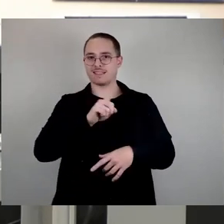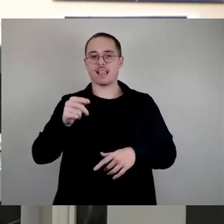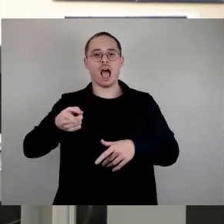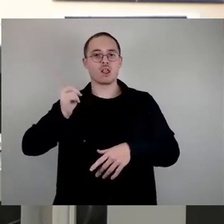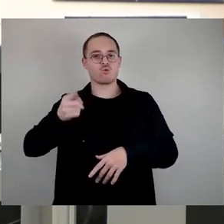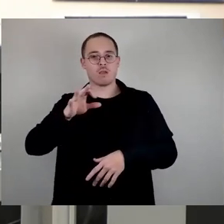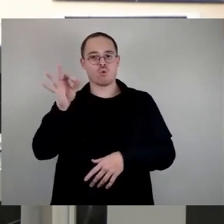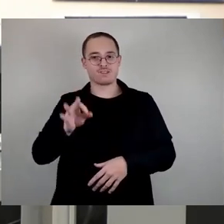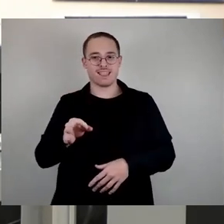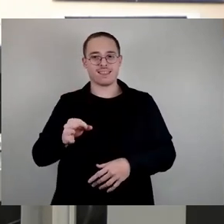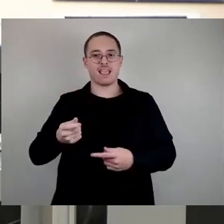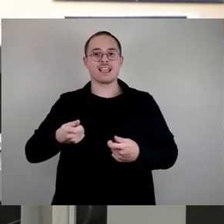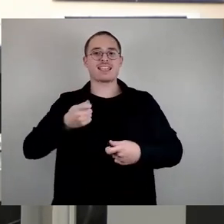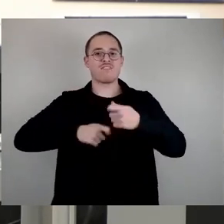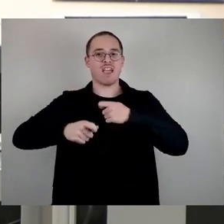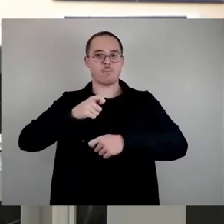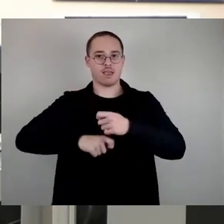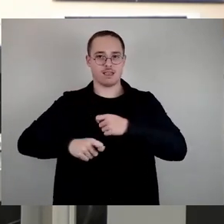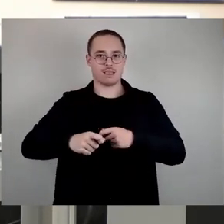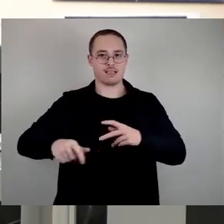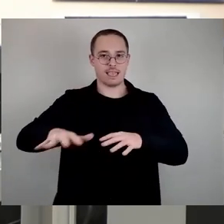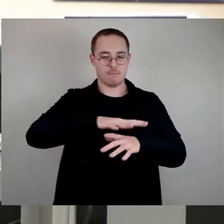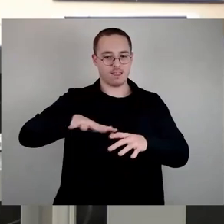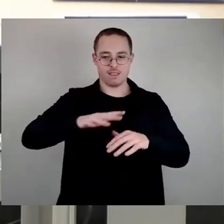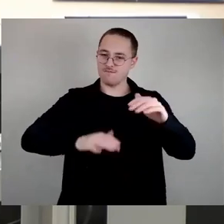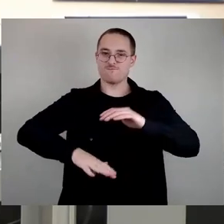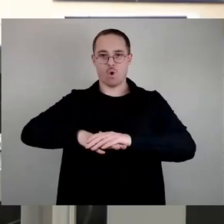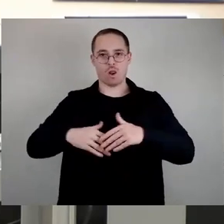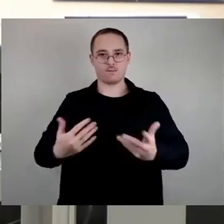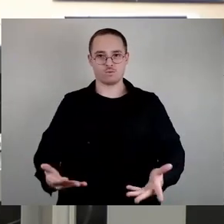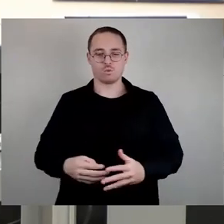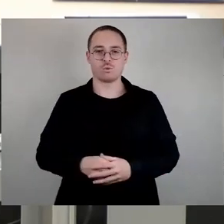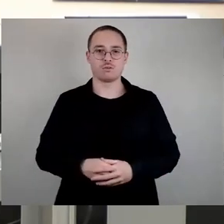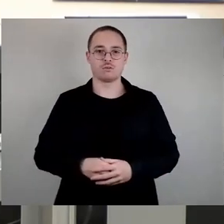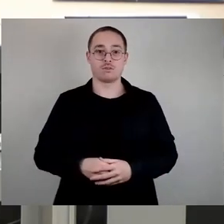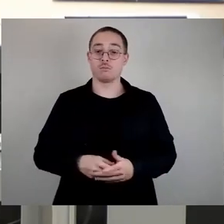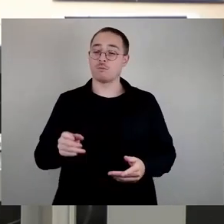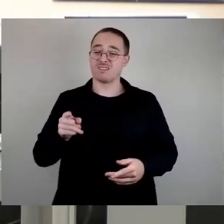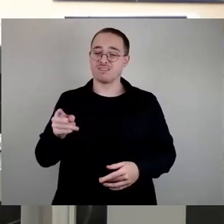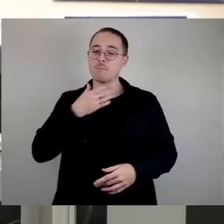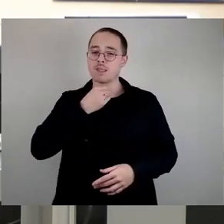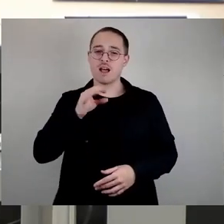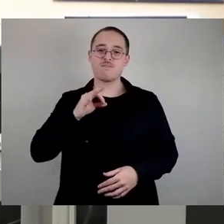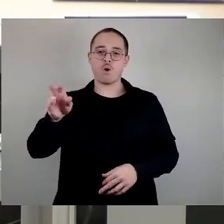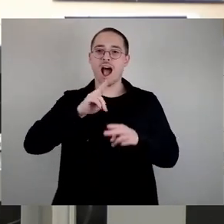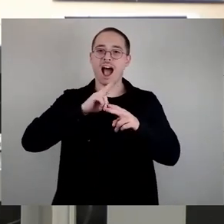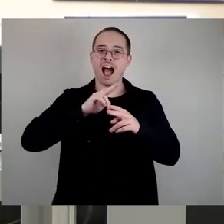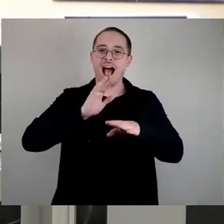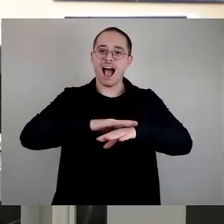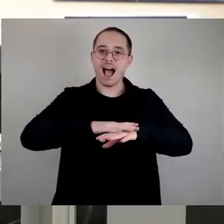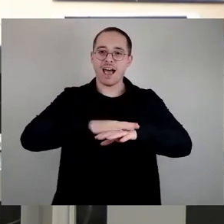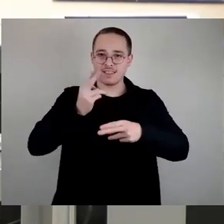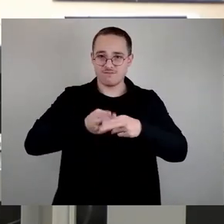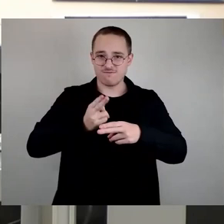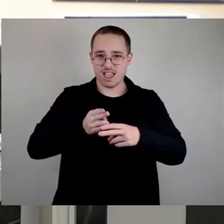sind und ein hoher Bedarf insbesondere für das Handwerk und Gewerbeunternehmen in Dresden besteht, die derzeit leider nicht bedient werden